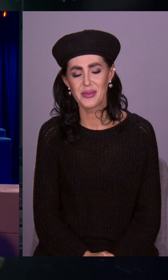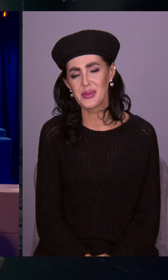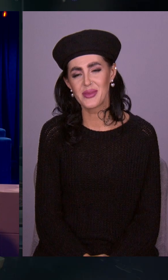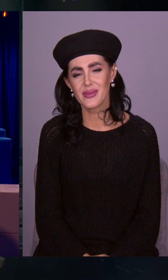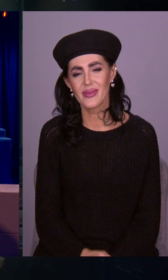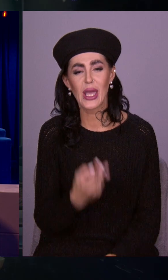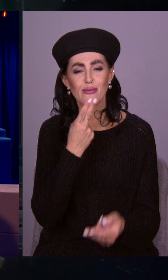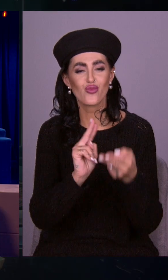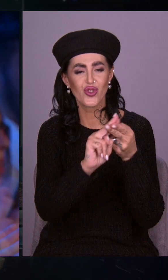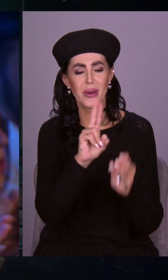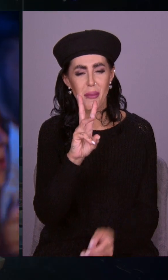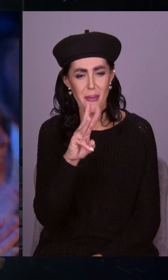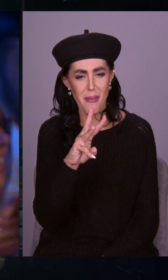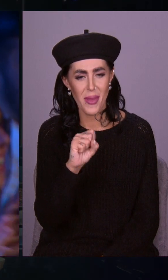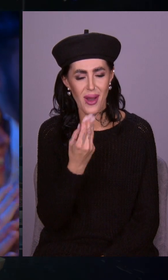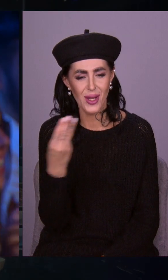Дякую.